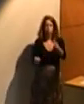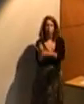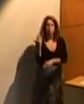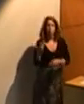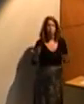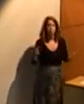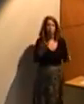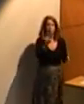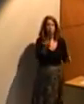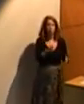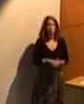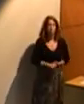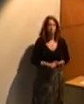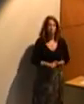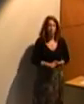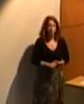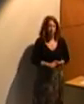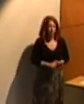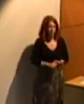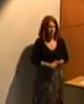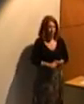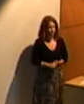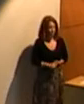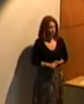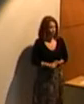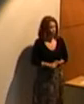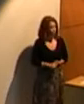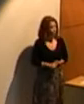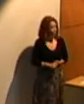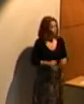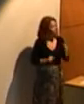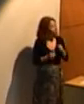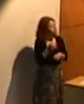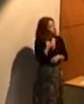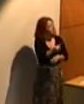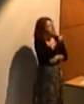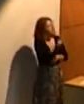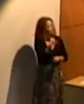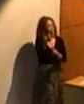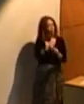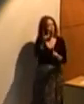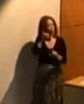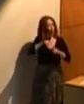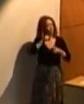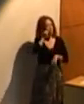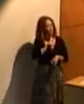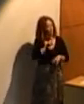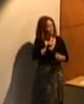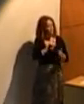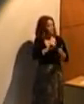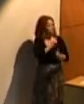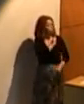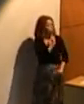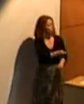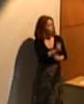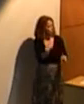je me demandais ce que ce que vous pensiez de d'une athlète d'une jeune femme qui a perdu une jambe et qui